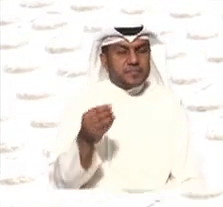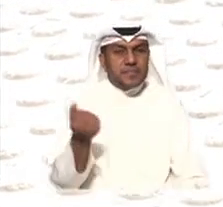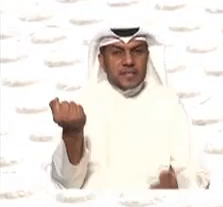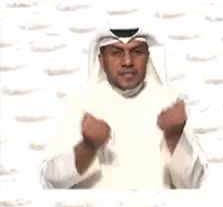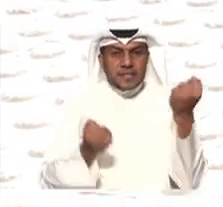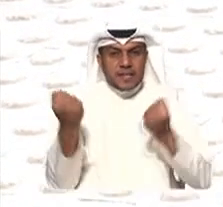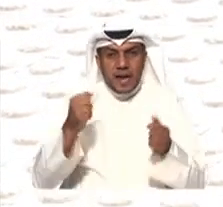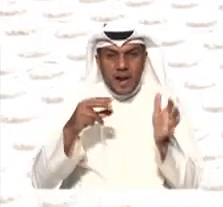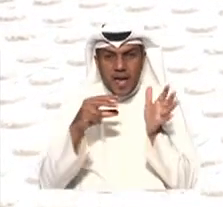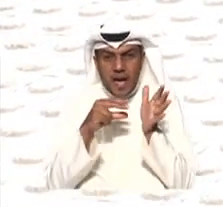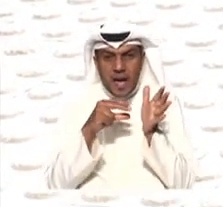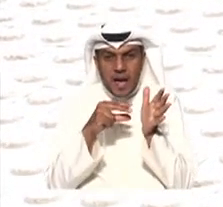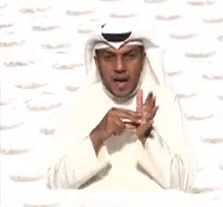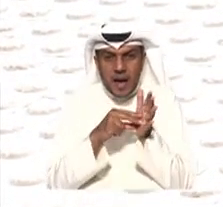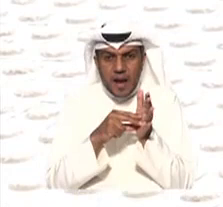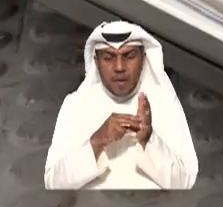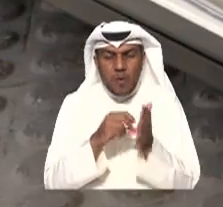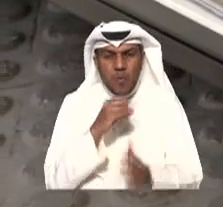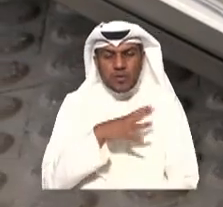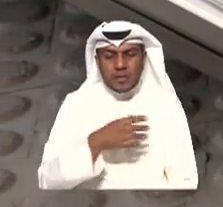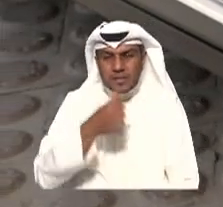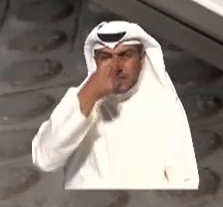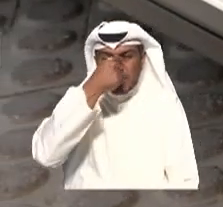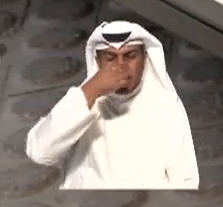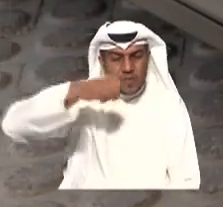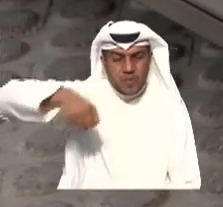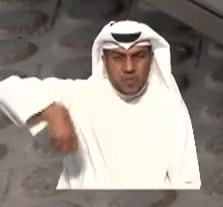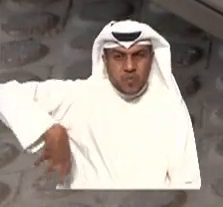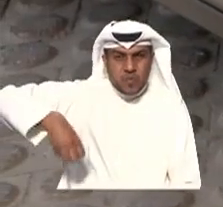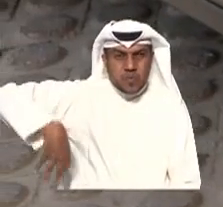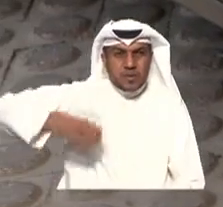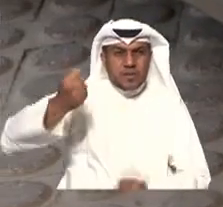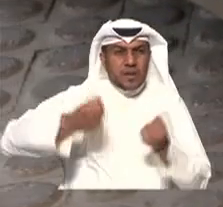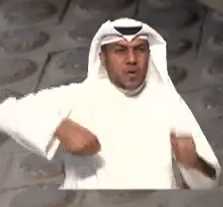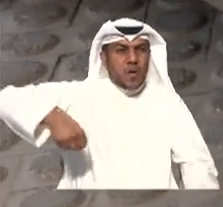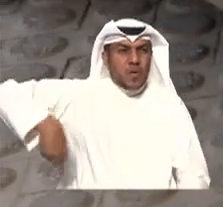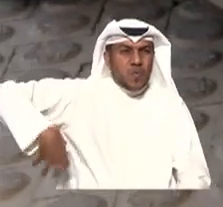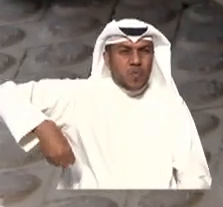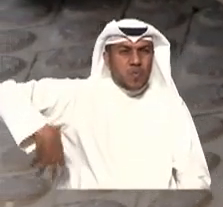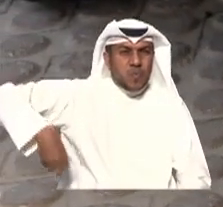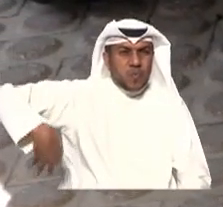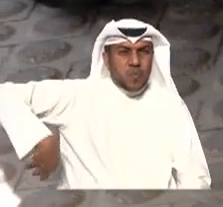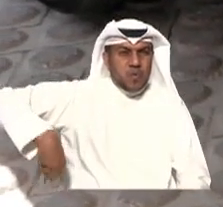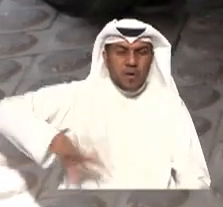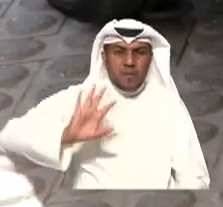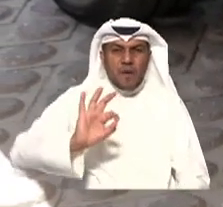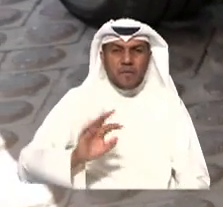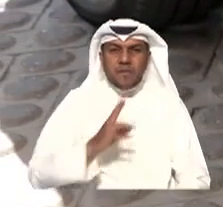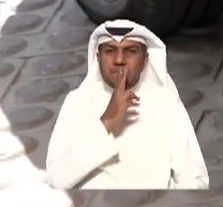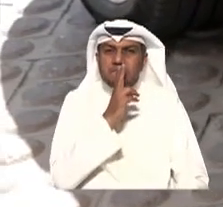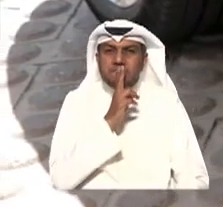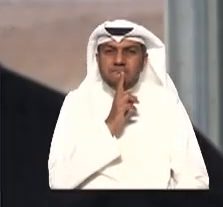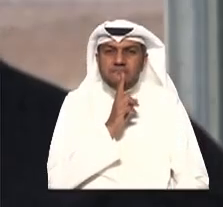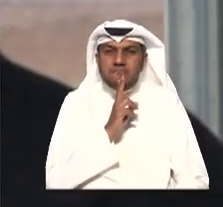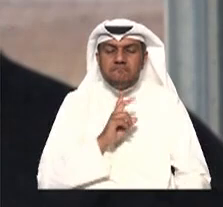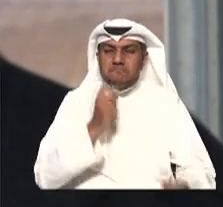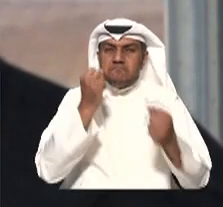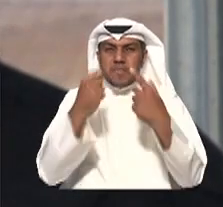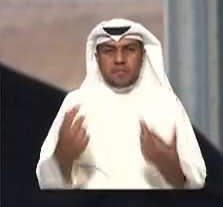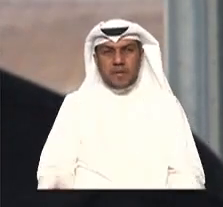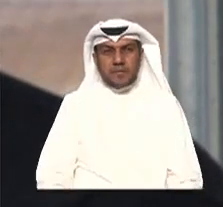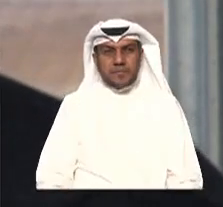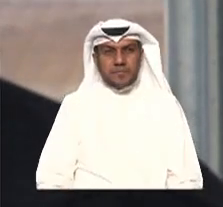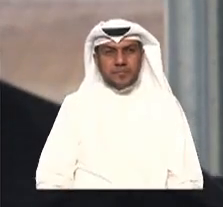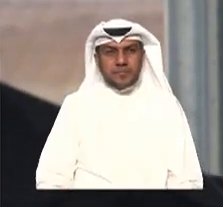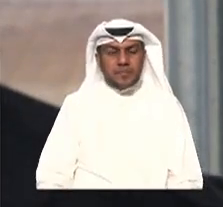في الحد من الانبعاثات الضارة، وخصوصا أن هذا النوع من السيارات لا يستهلك الوقود الأحفوري. من خلال